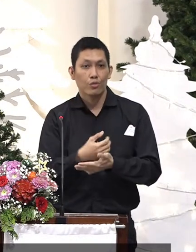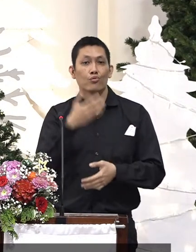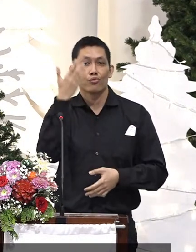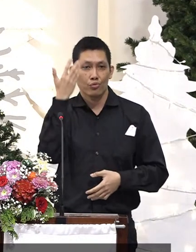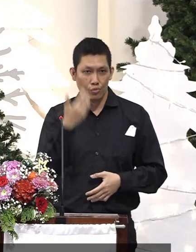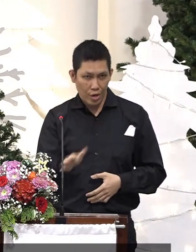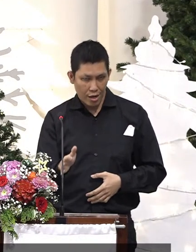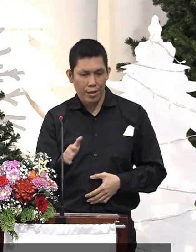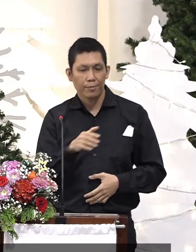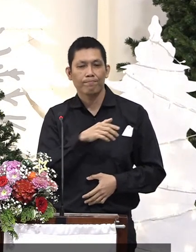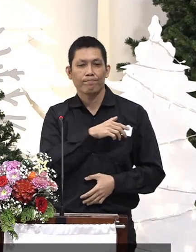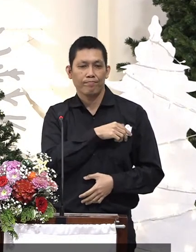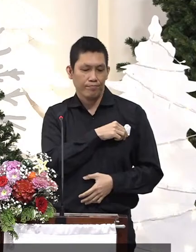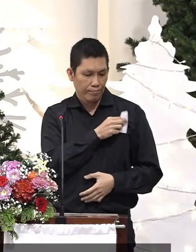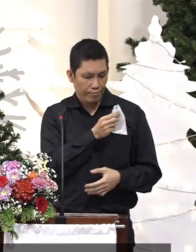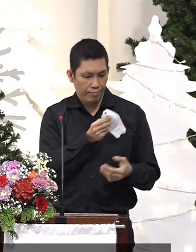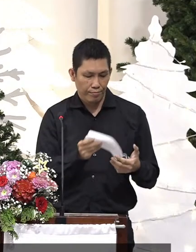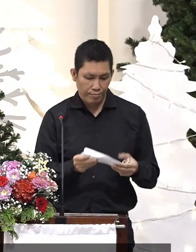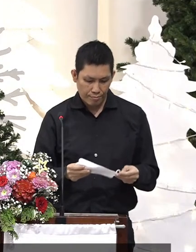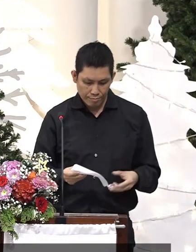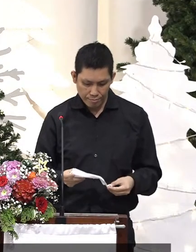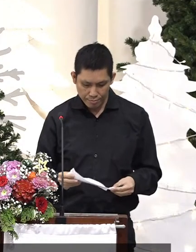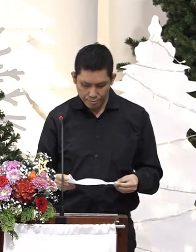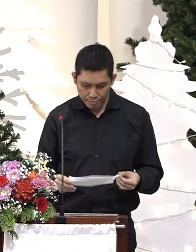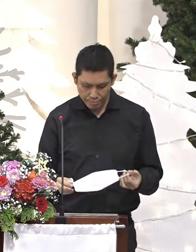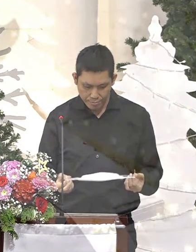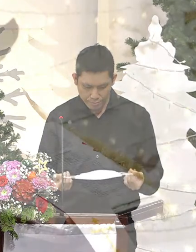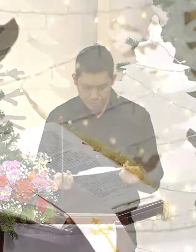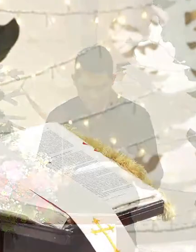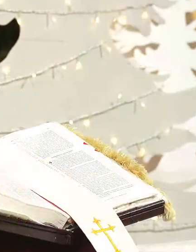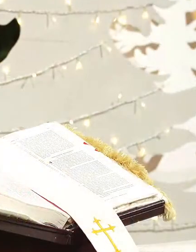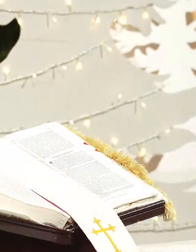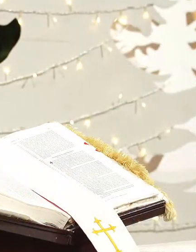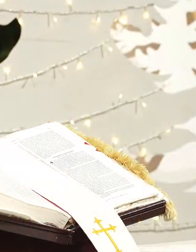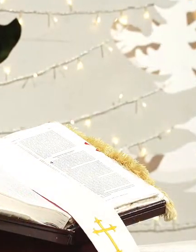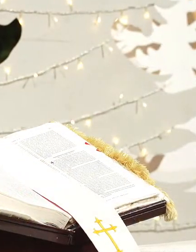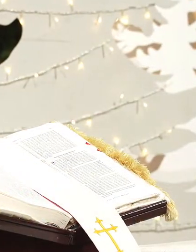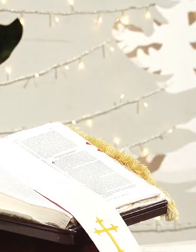Demikianlah sabda Allah. Syukur kepada Allah.